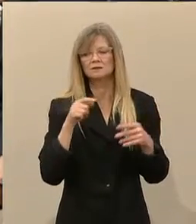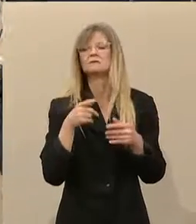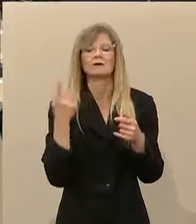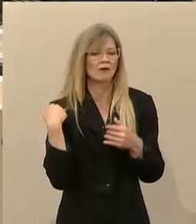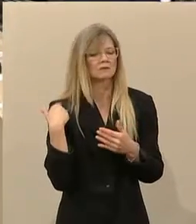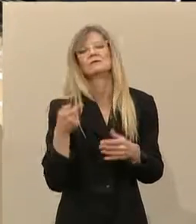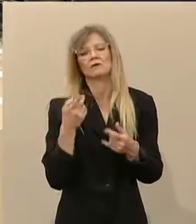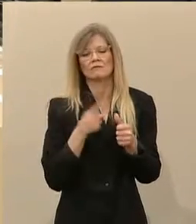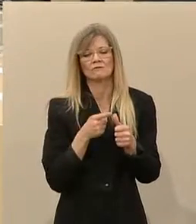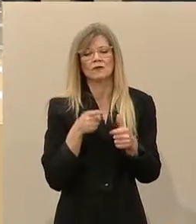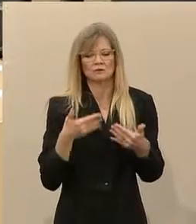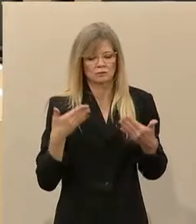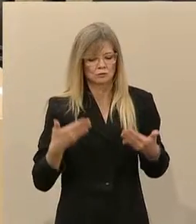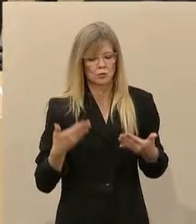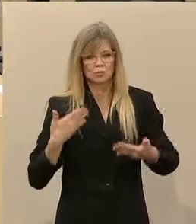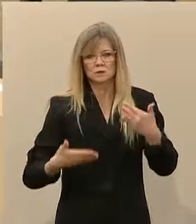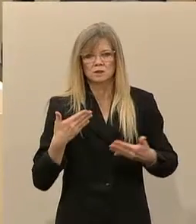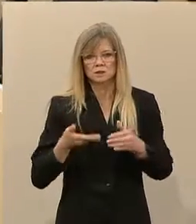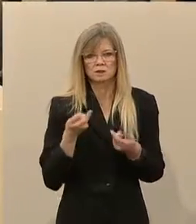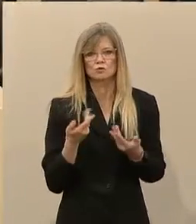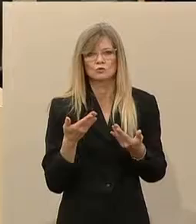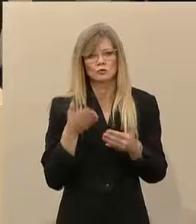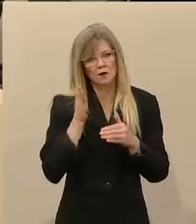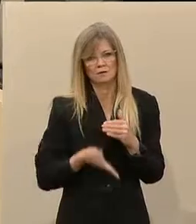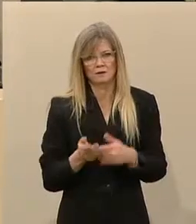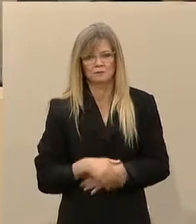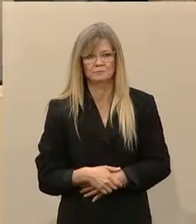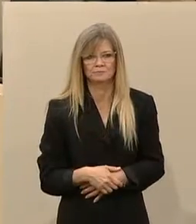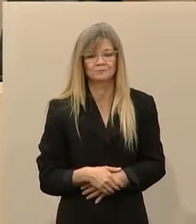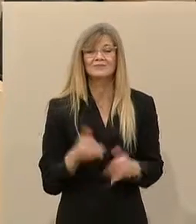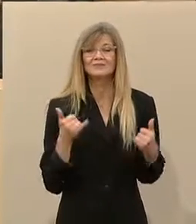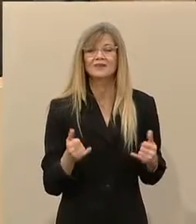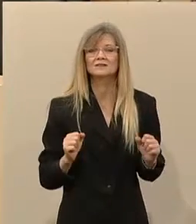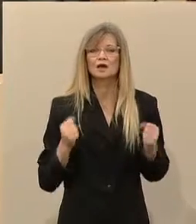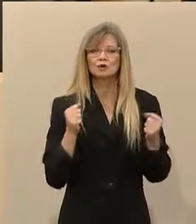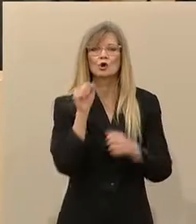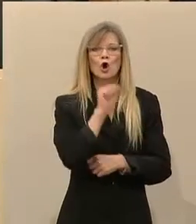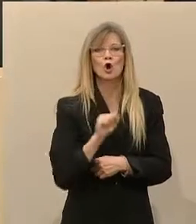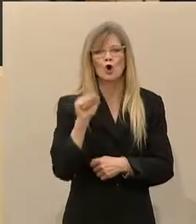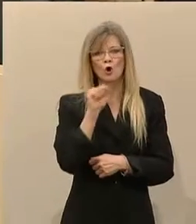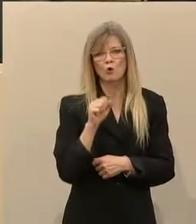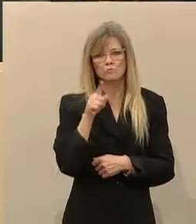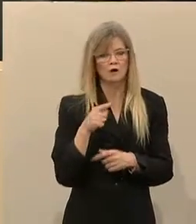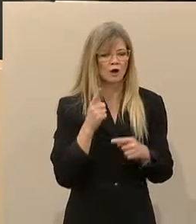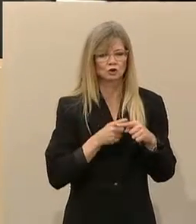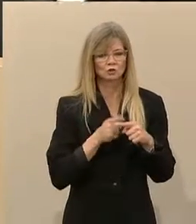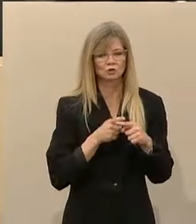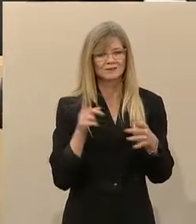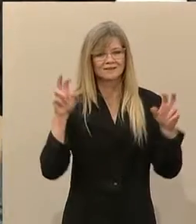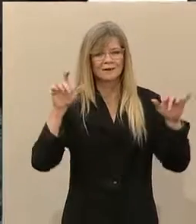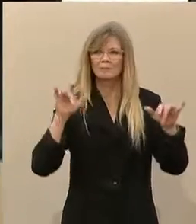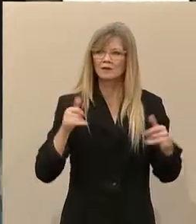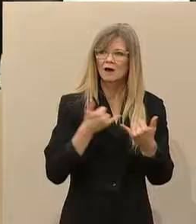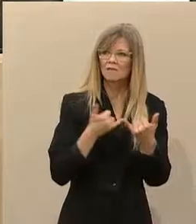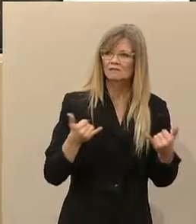Sitzung. Wir kommen nun zur aktuellen Europastunde mit dem Thema Koordination in Angelegenheiten